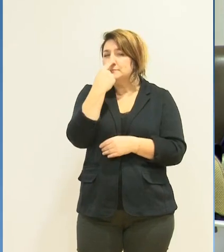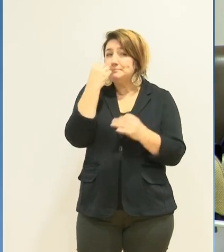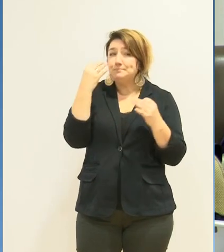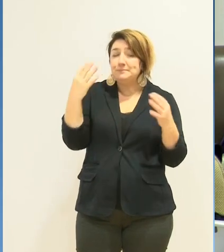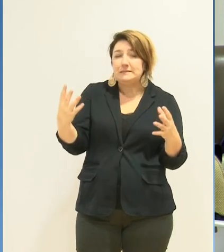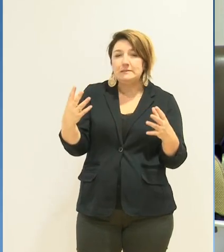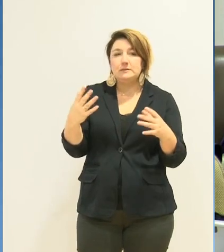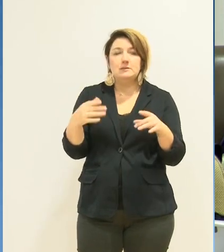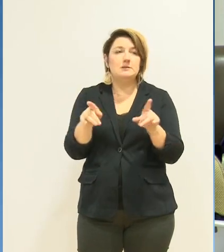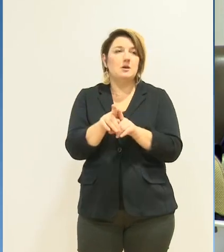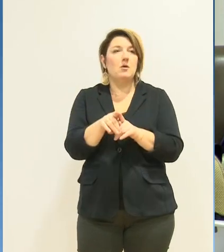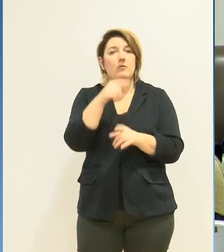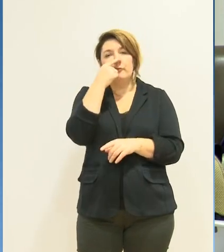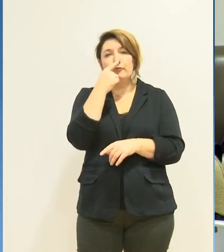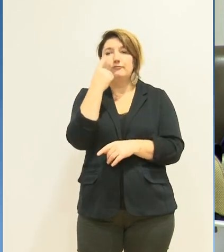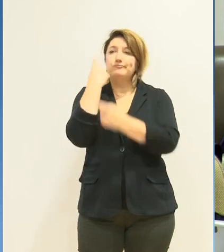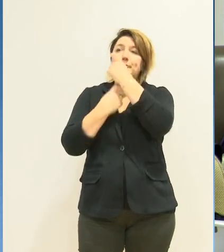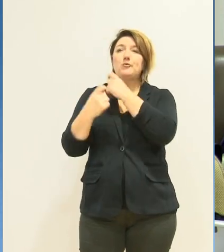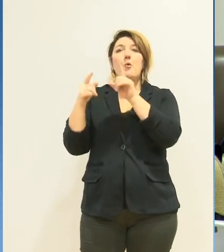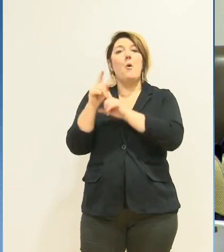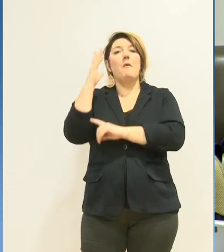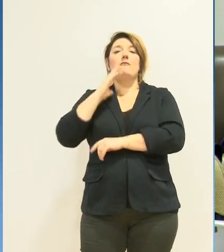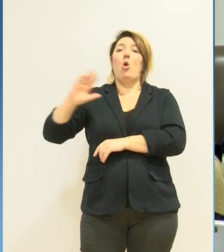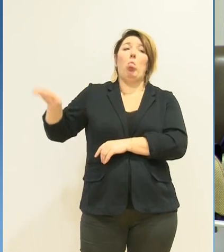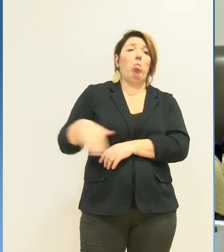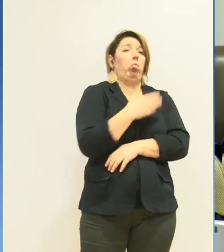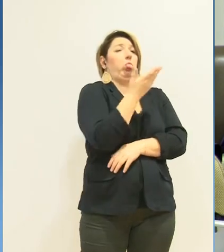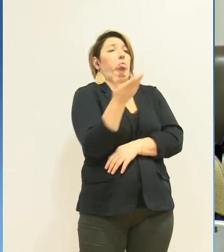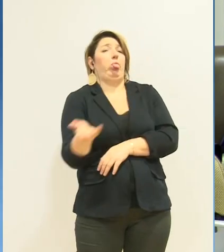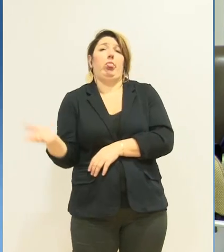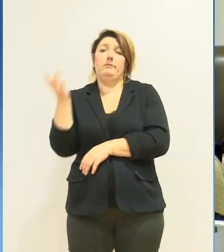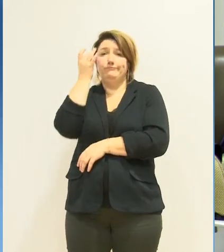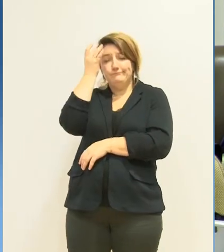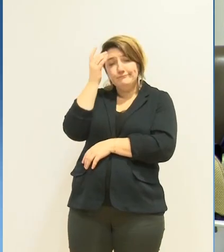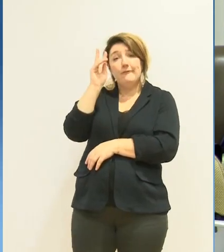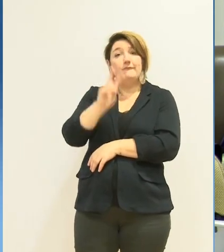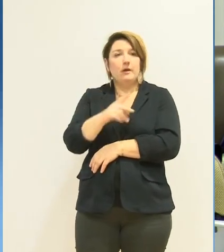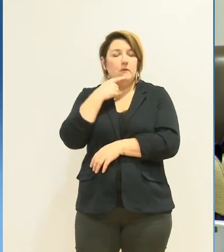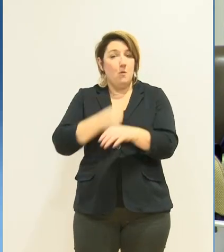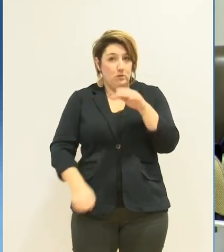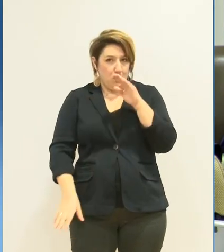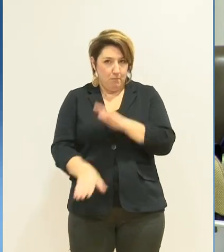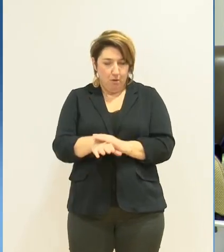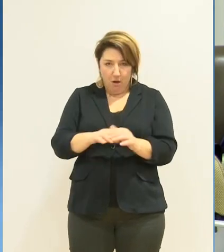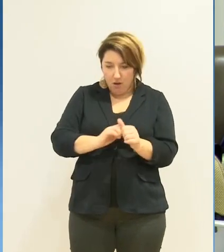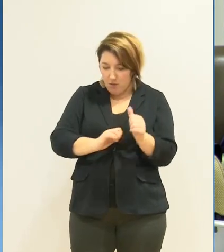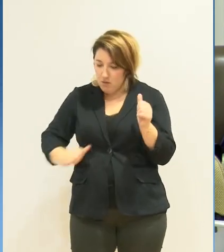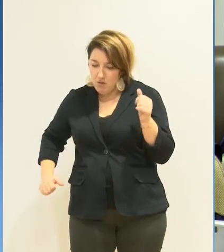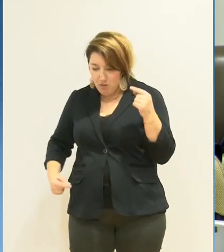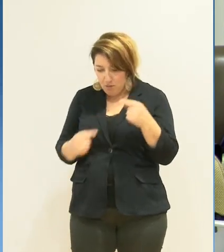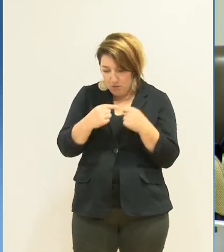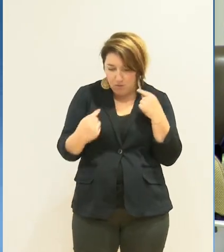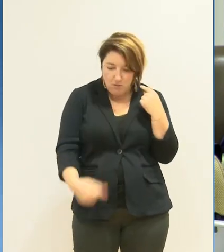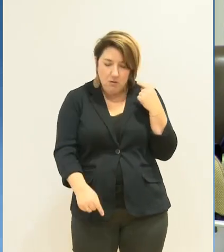un resserrement des années passées pourtant vous étiez parti de très loin pendant deux années nous étions à moins 1 million d'euros d'autofinancement